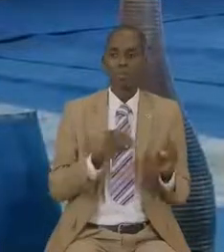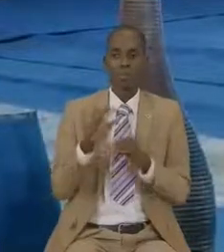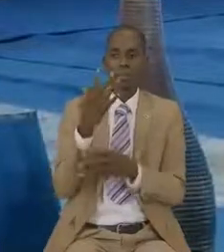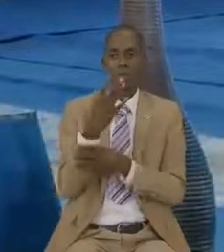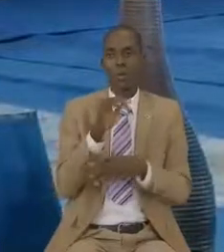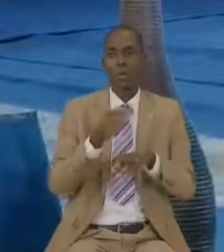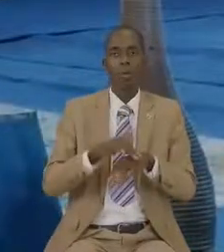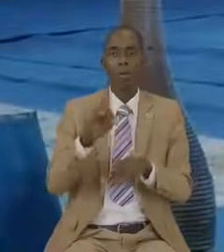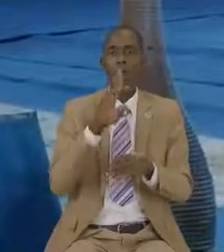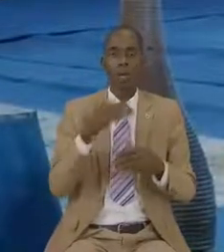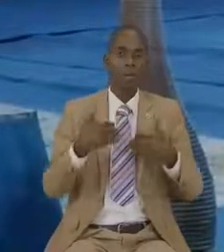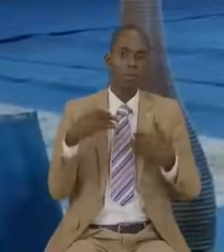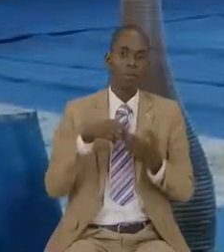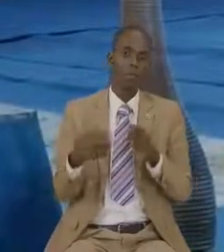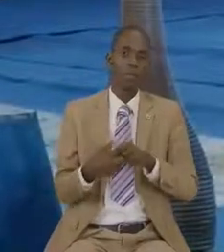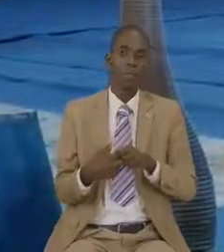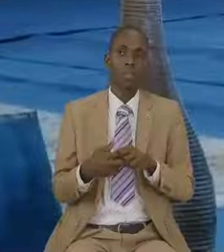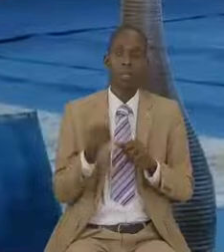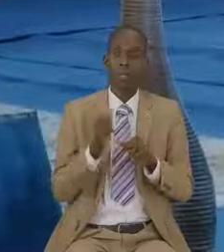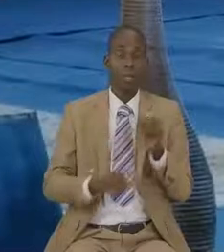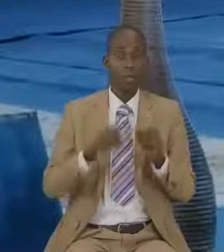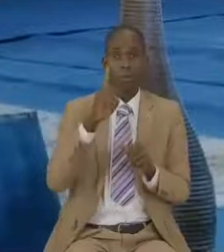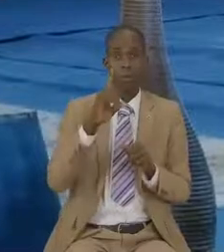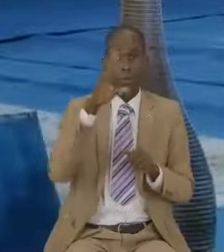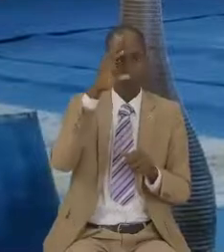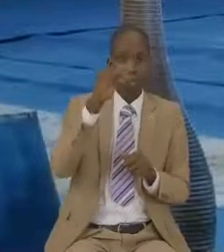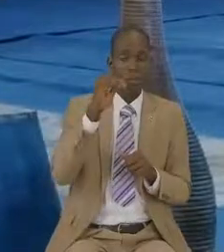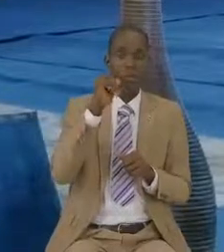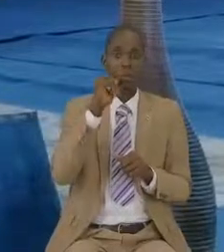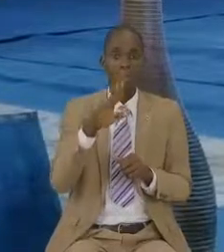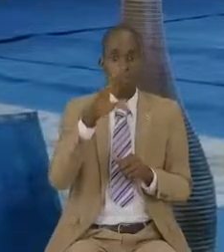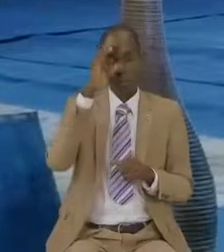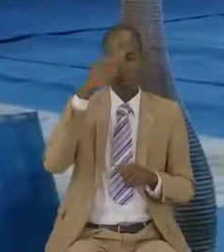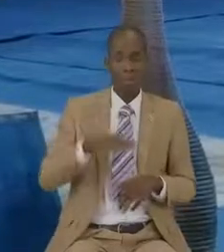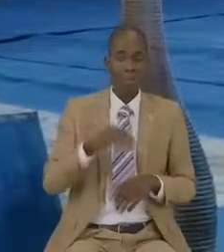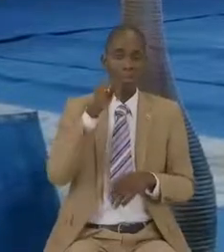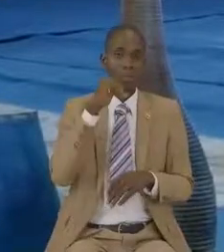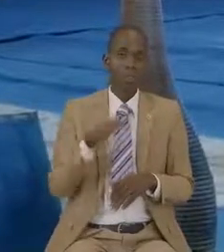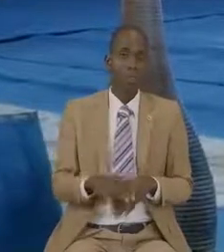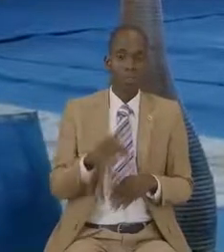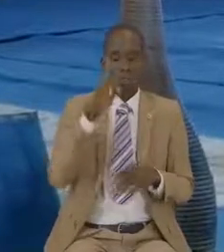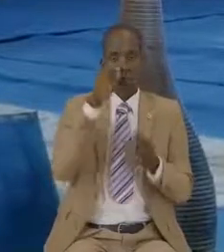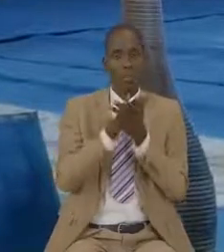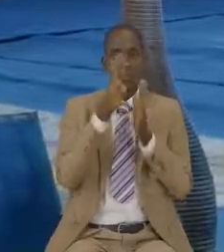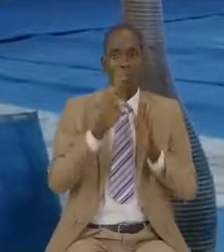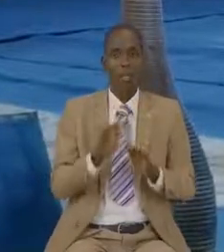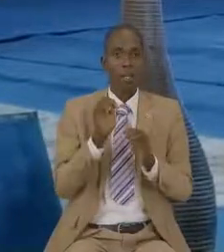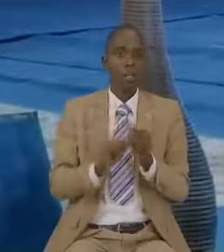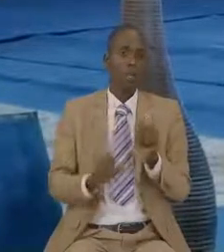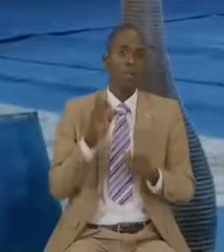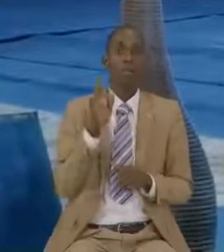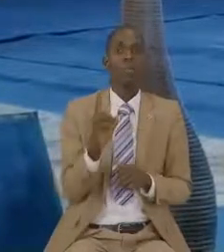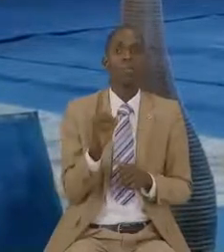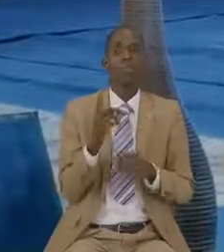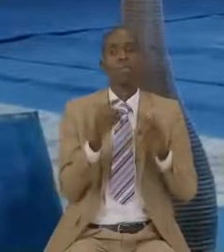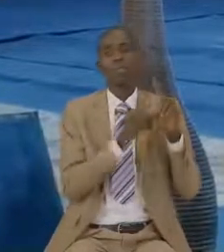défi. Hommes, femmes, garçons, filles, croyants et tout le monde.